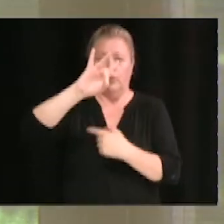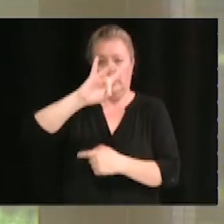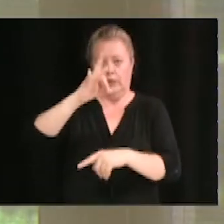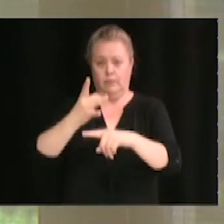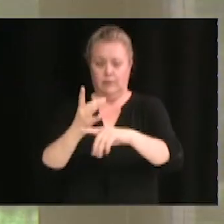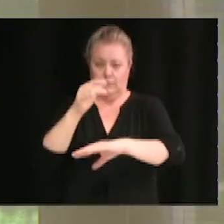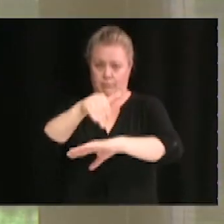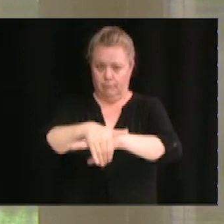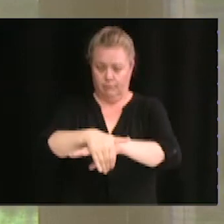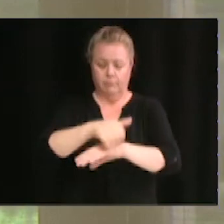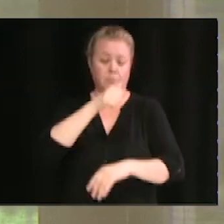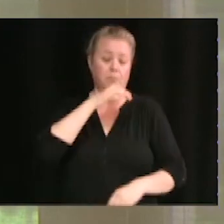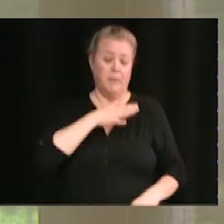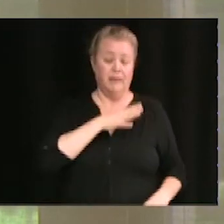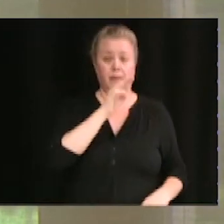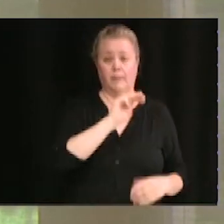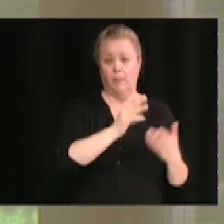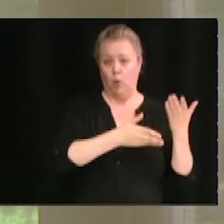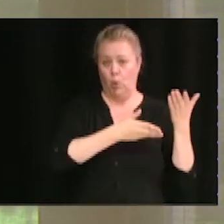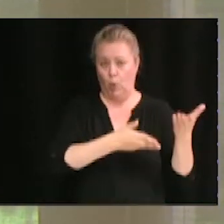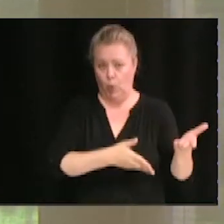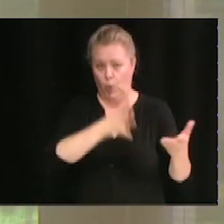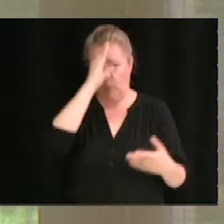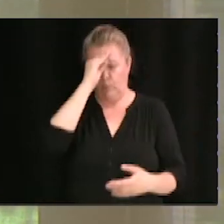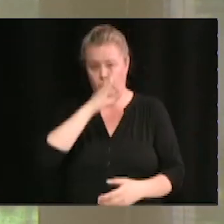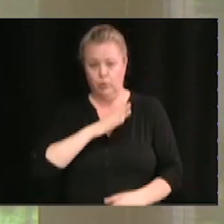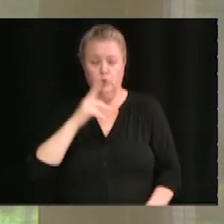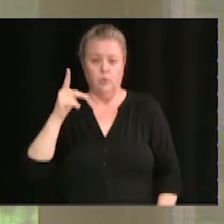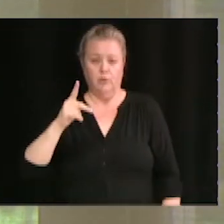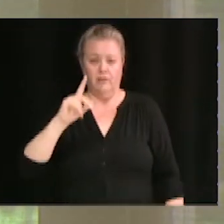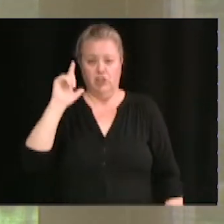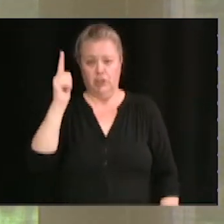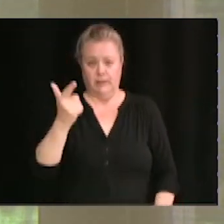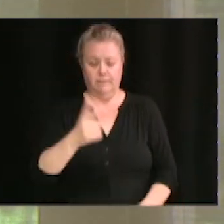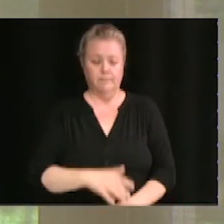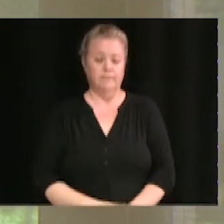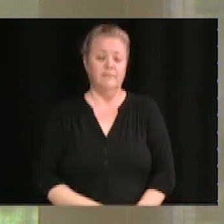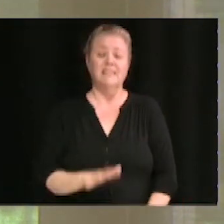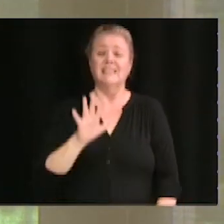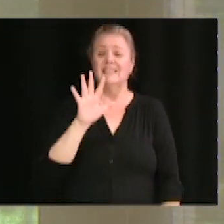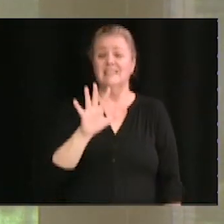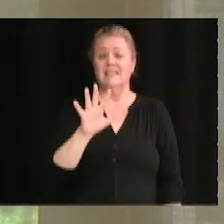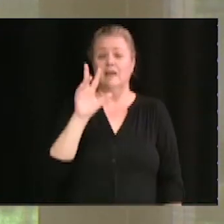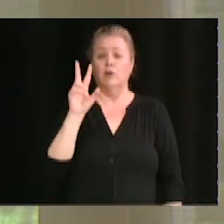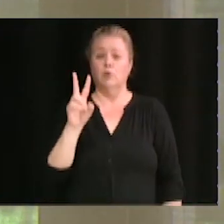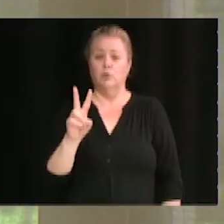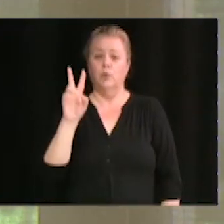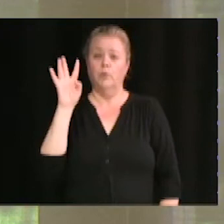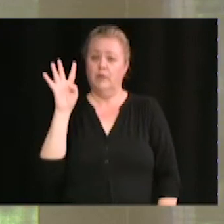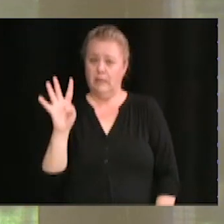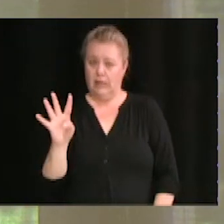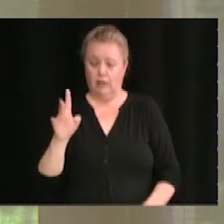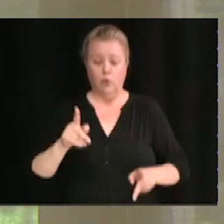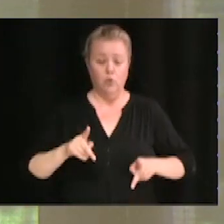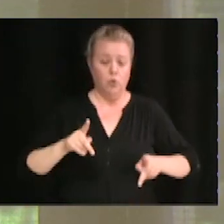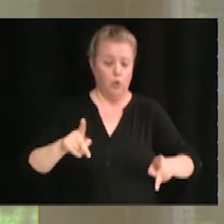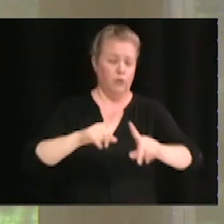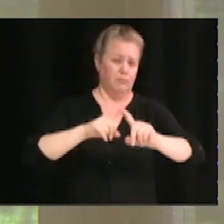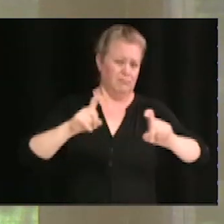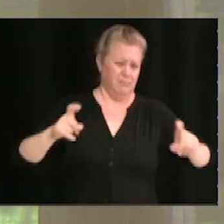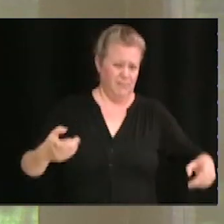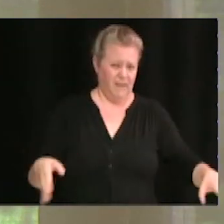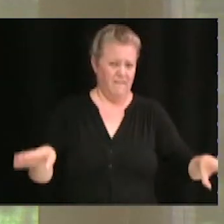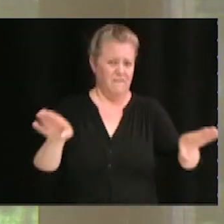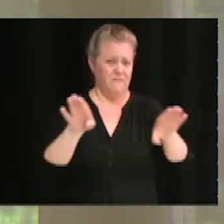Mme Moreau et M. Provencher. 5.2.4, fermeture de diverses rues en vue de la tenue d'un